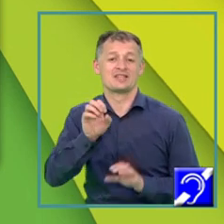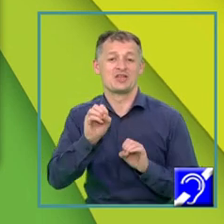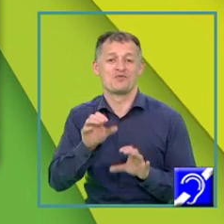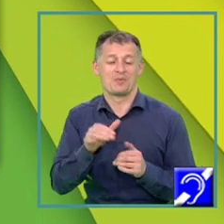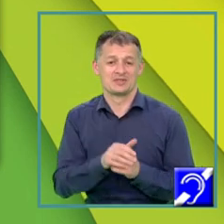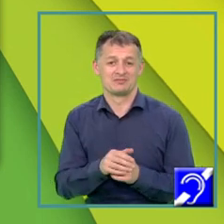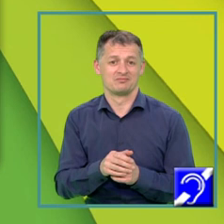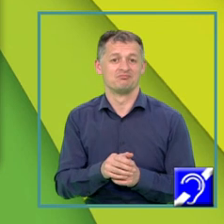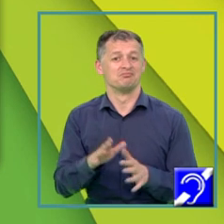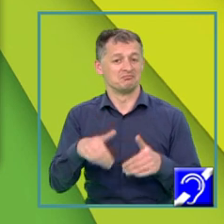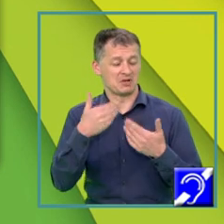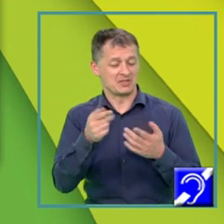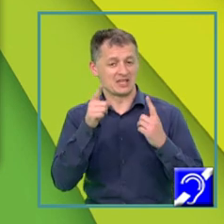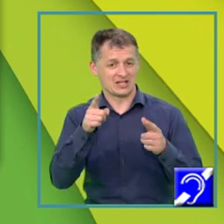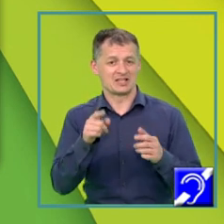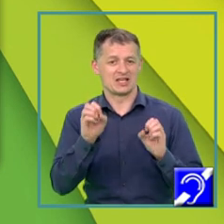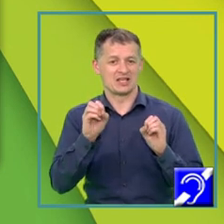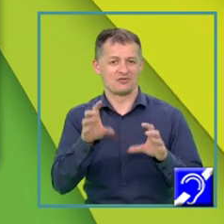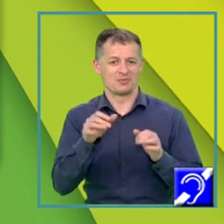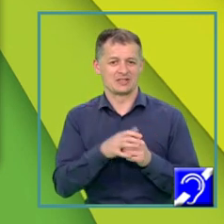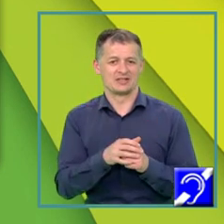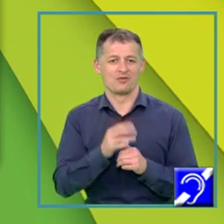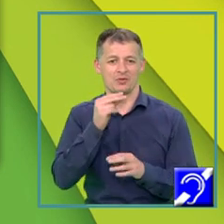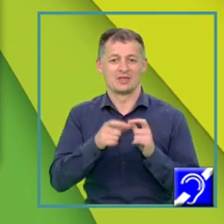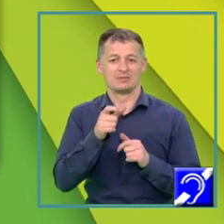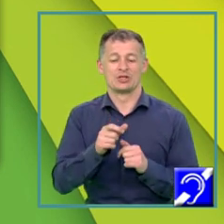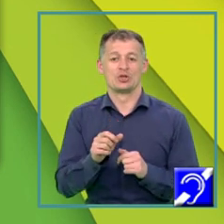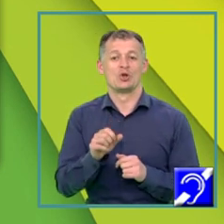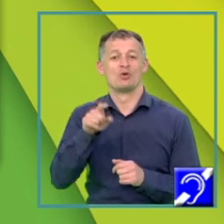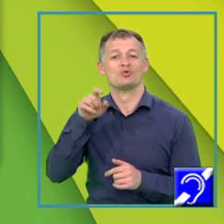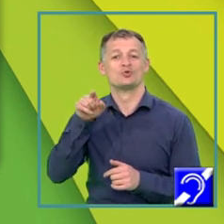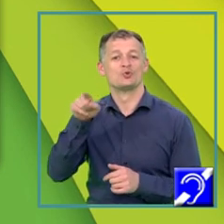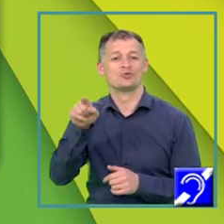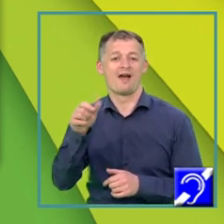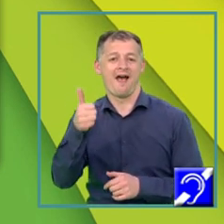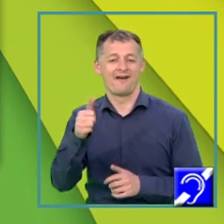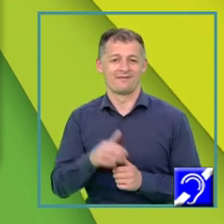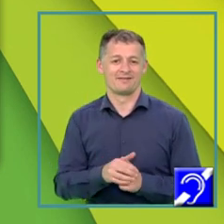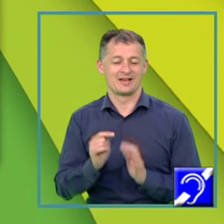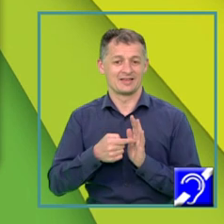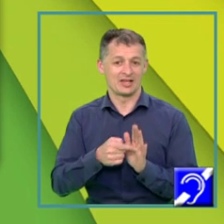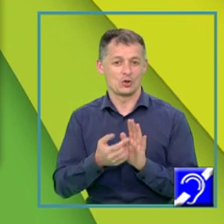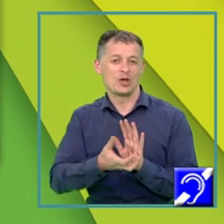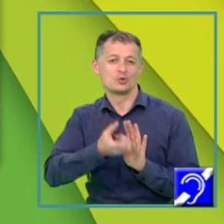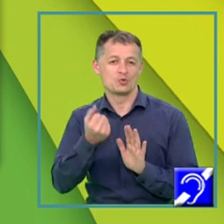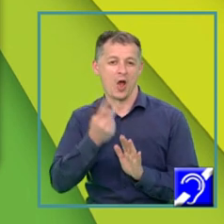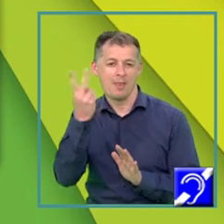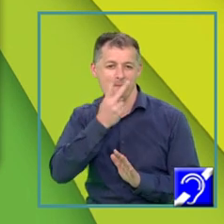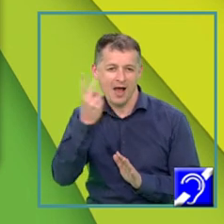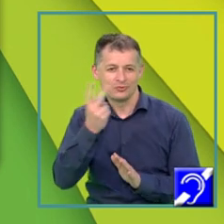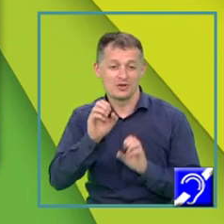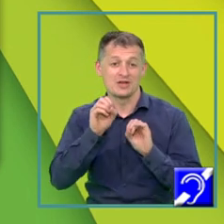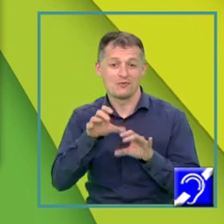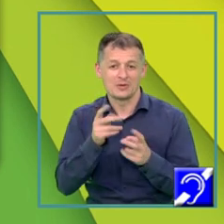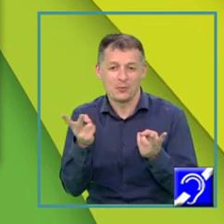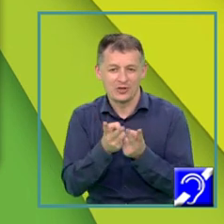fiu credibilă, v-am lăsat pe slide această sursă. Este vorba de sursa A. Și am scos în evidență cu albastru și informația care